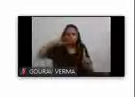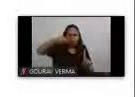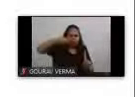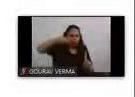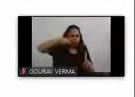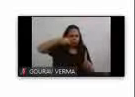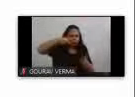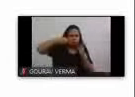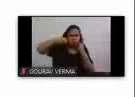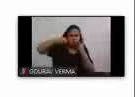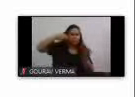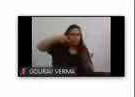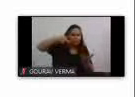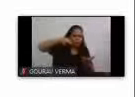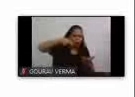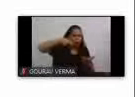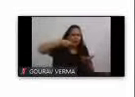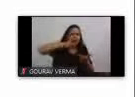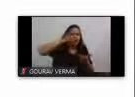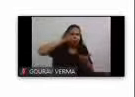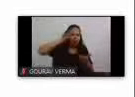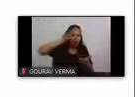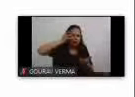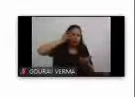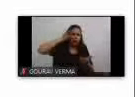परसेप्शन ऑफ लाइट और एब्सेंस ऑफ लाइट.